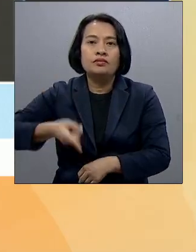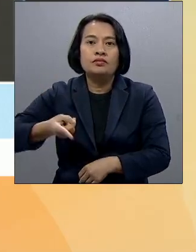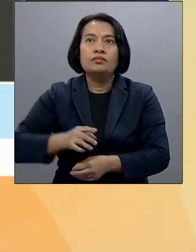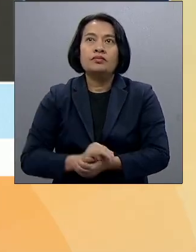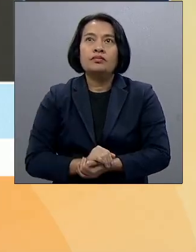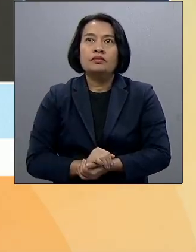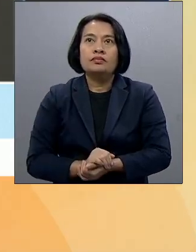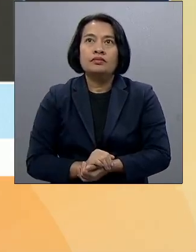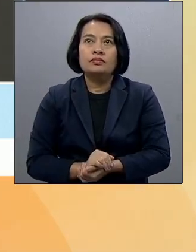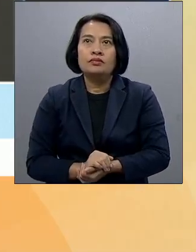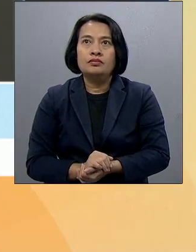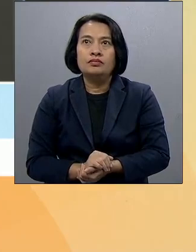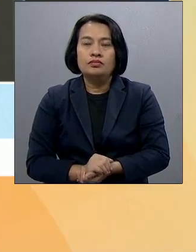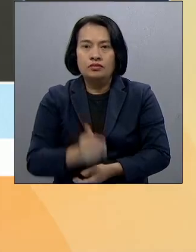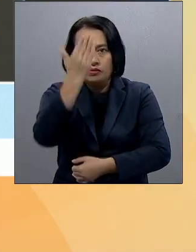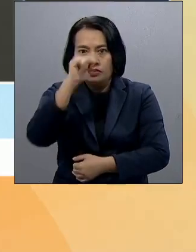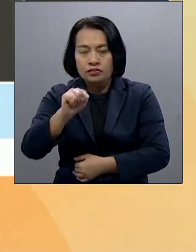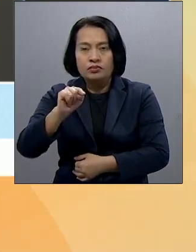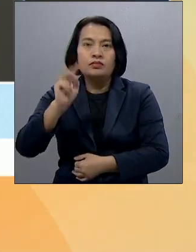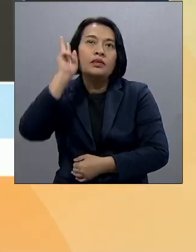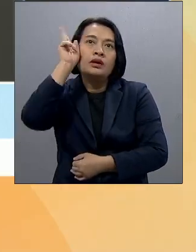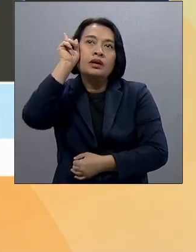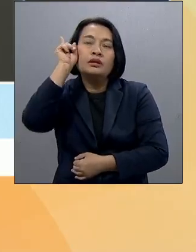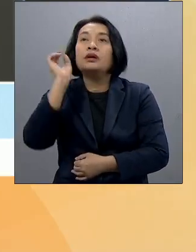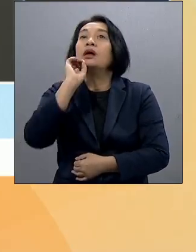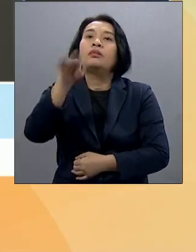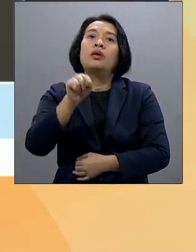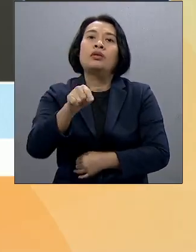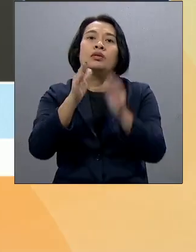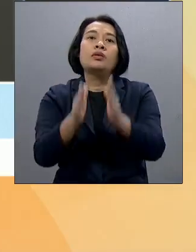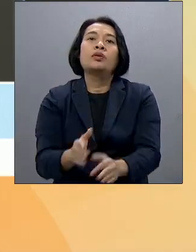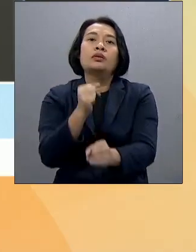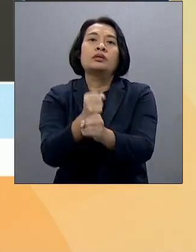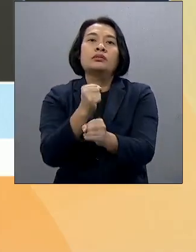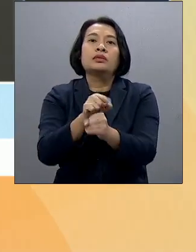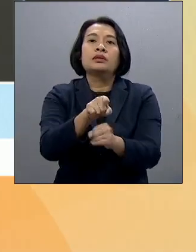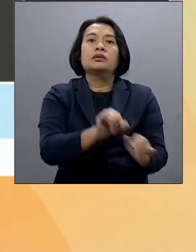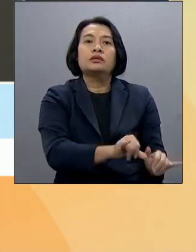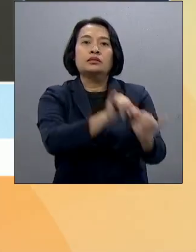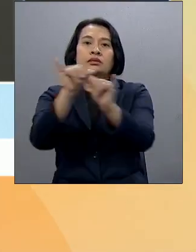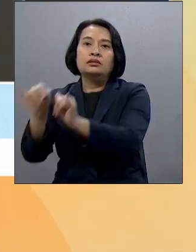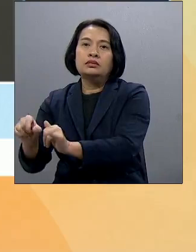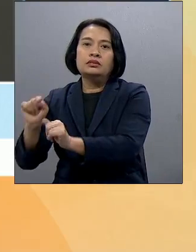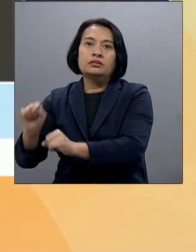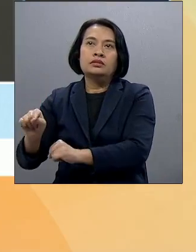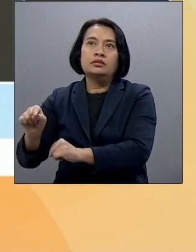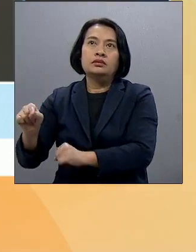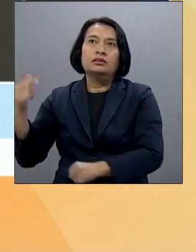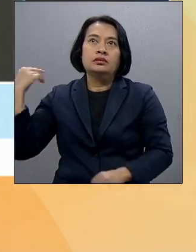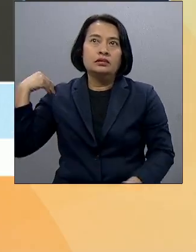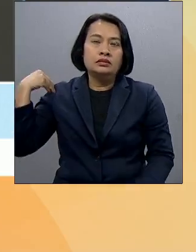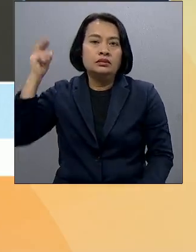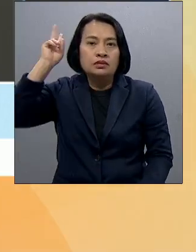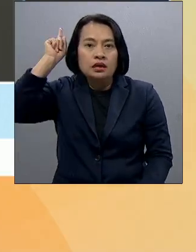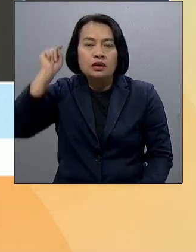ใช่ยังคิดอยู่เพราะว่าตามเนื้อข่าวเนี่ยบอกว่ามีการย้ายให้เจ้าหน้าที่บางส่วนออกไปอยู่นอกพื้นที่ก่อนอันนี้